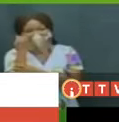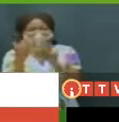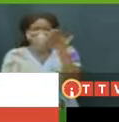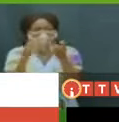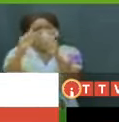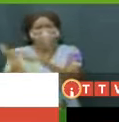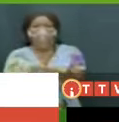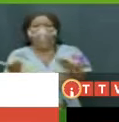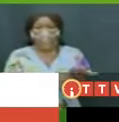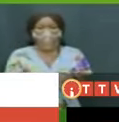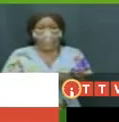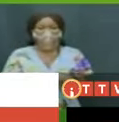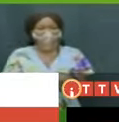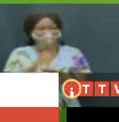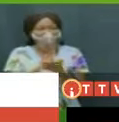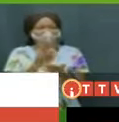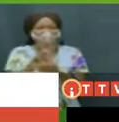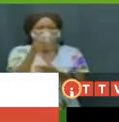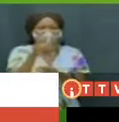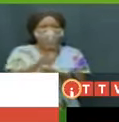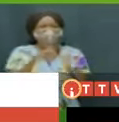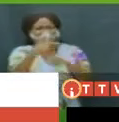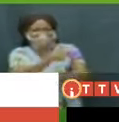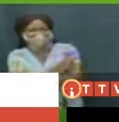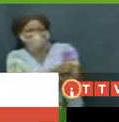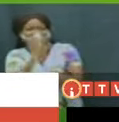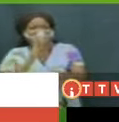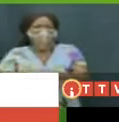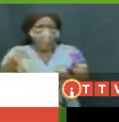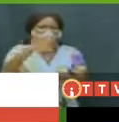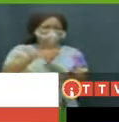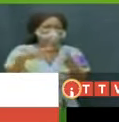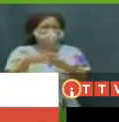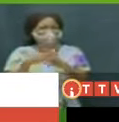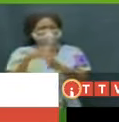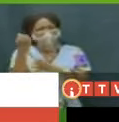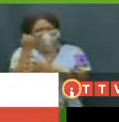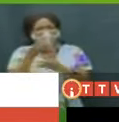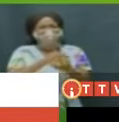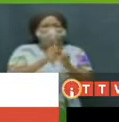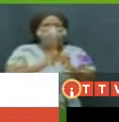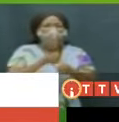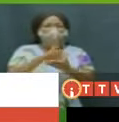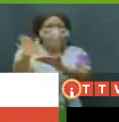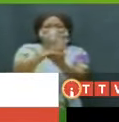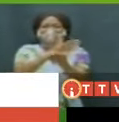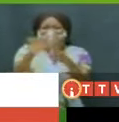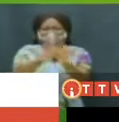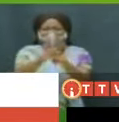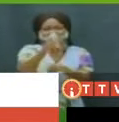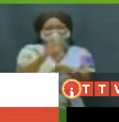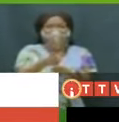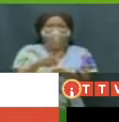Choncho katemera nthawi zonse makamaka pa matenda opatsirana ngati awa. Ukalandira iweyo zithandiza iwe